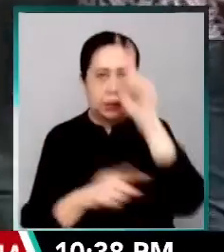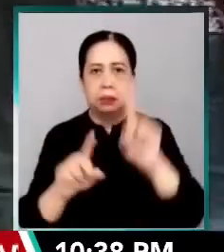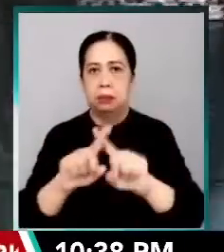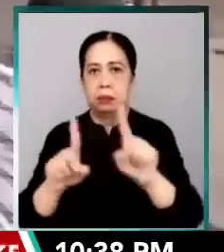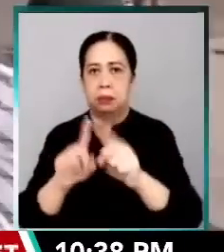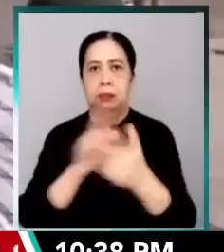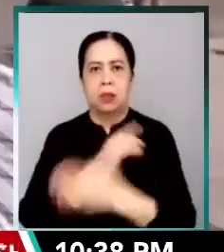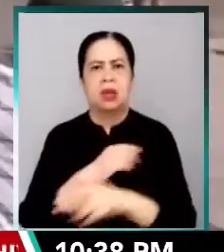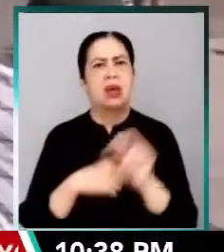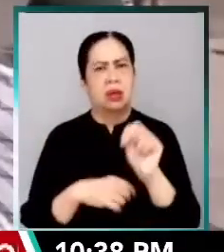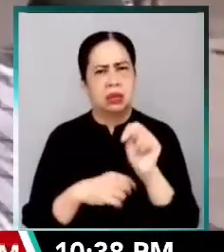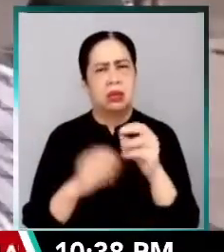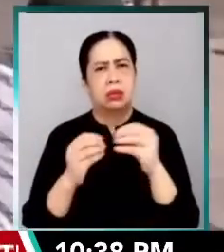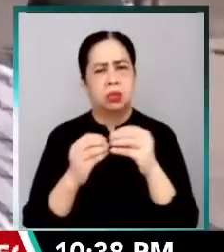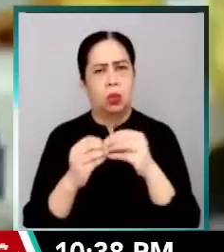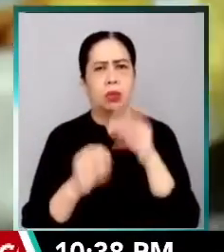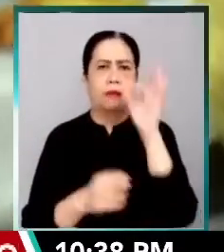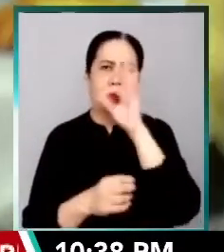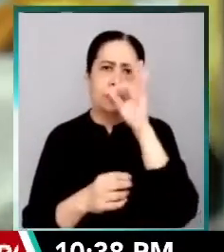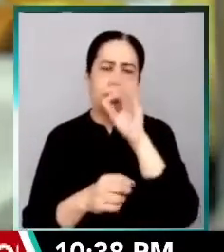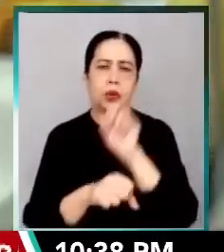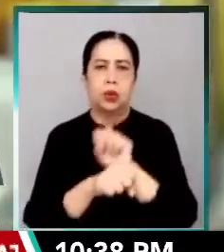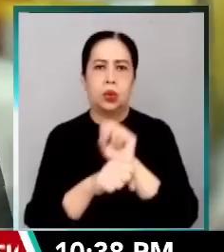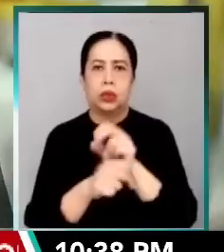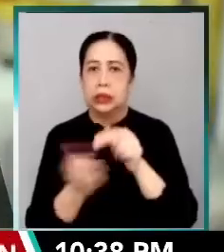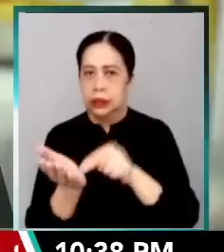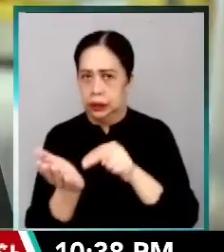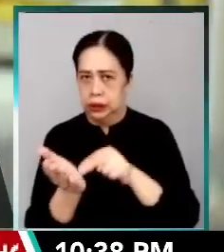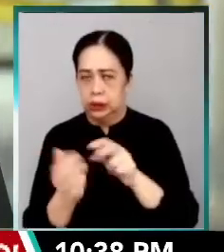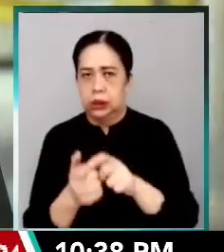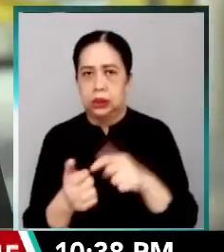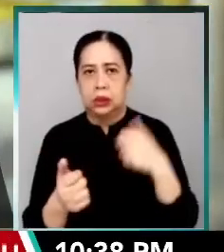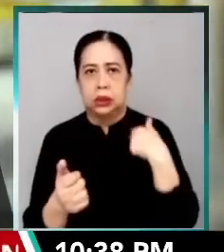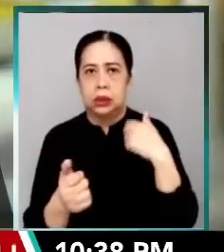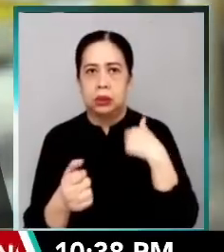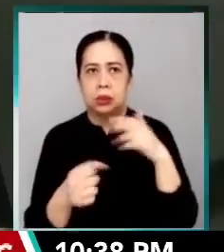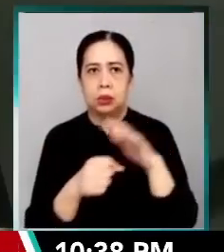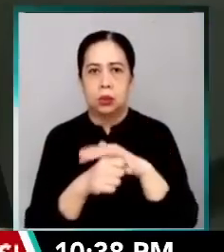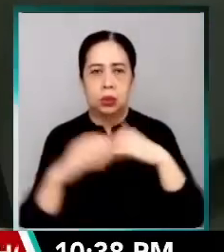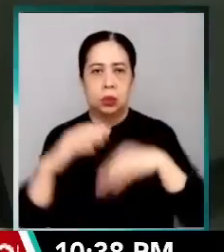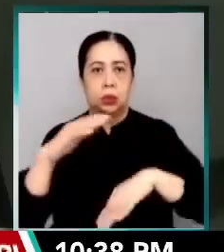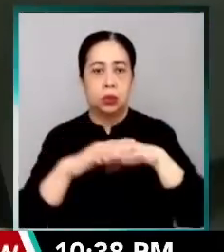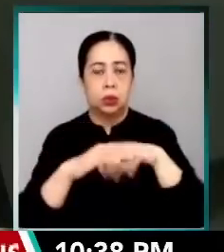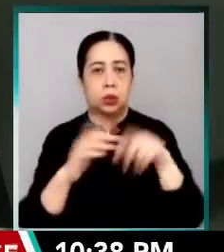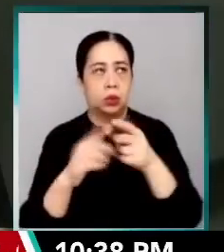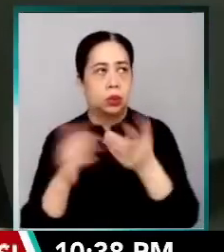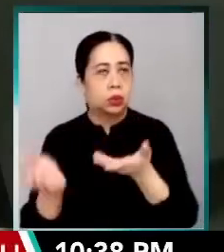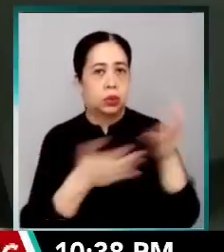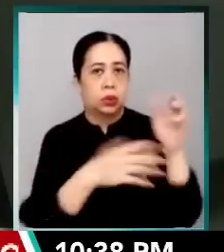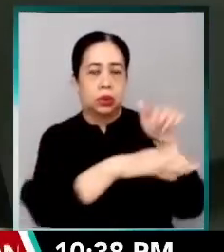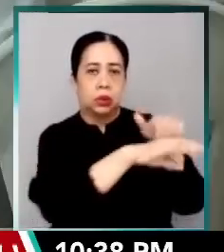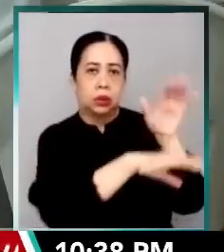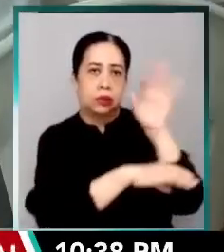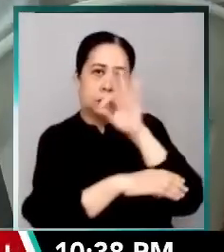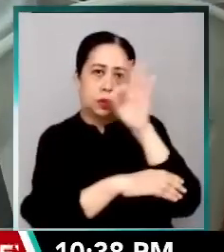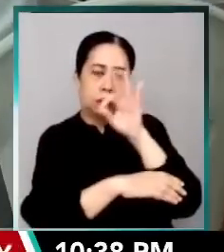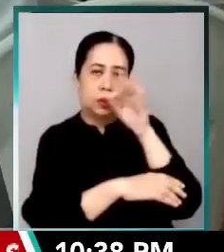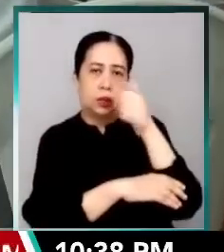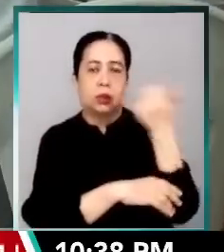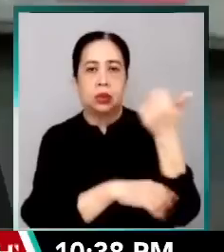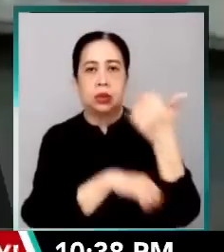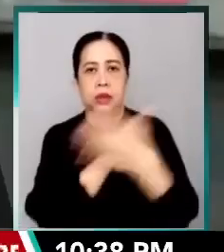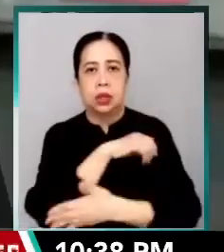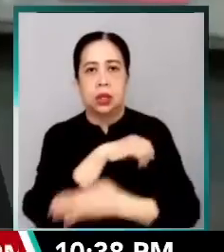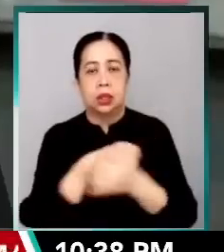nila ng mga Pinoy healthcare workers. Hindi pa napupuno ang cap sa mga dinedeploy na Pinoy nurses sa abroad. Kung gusto naman daw